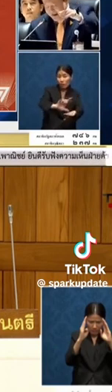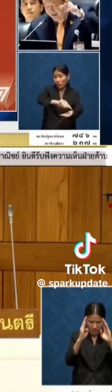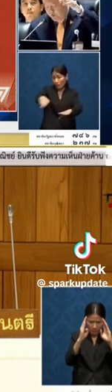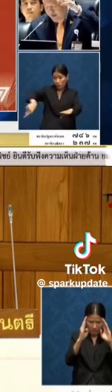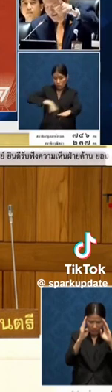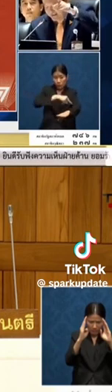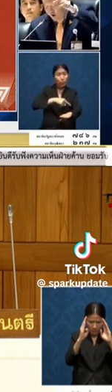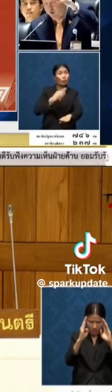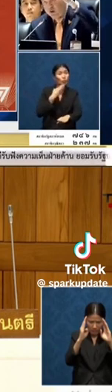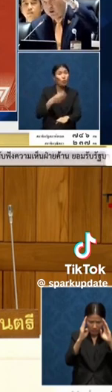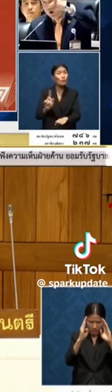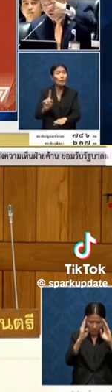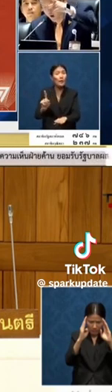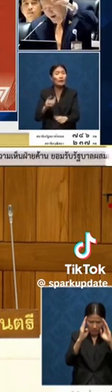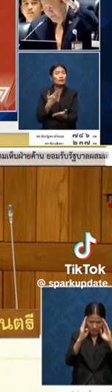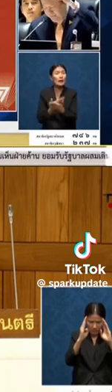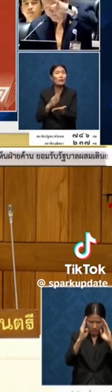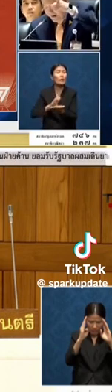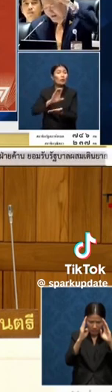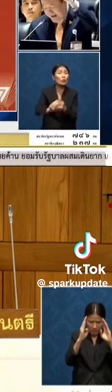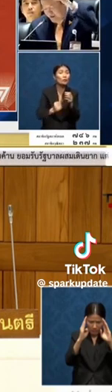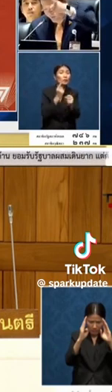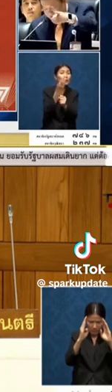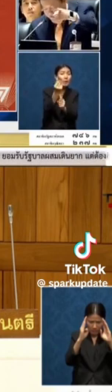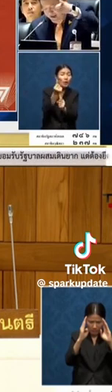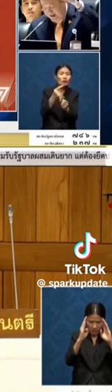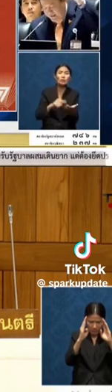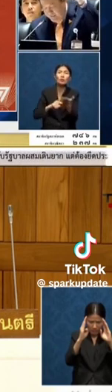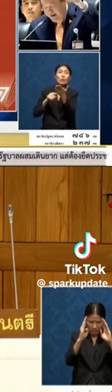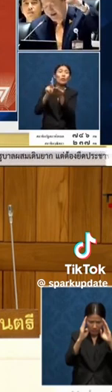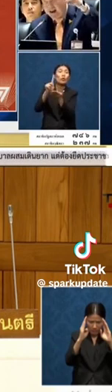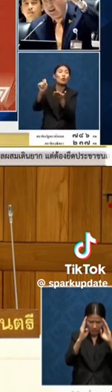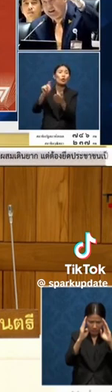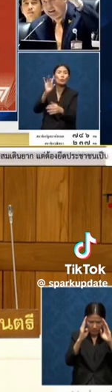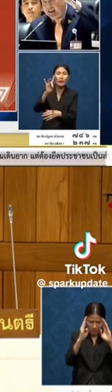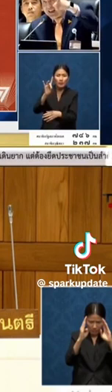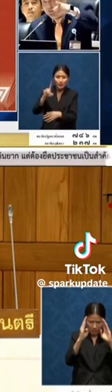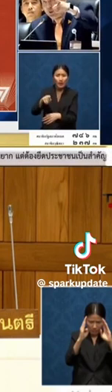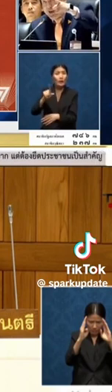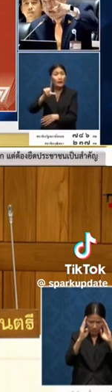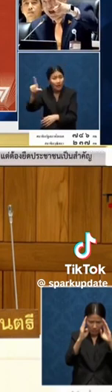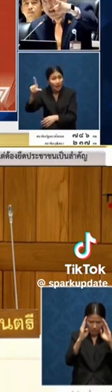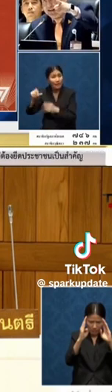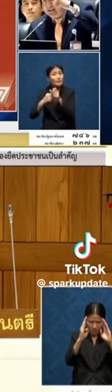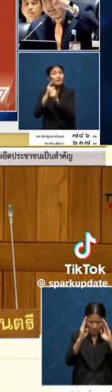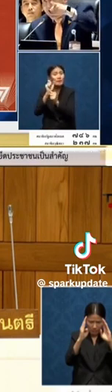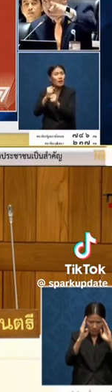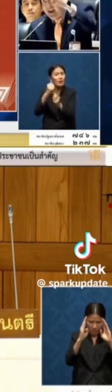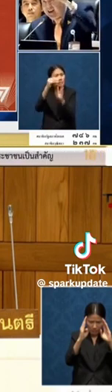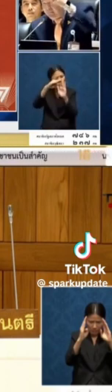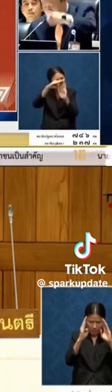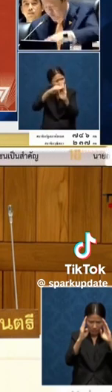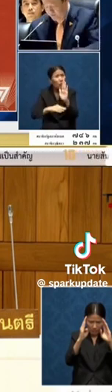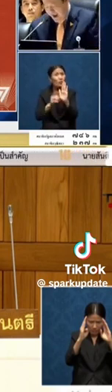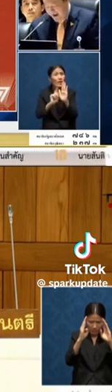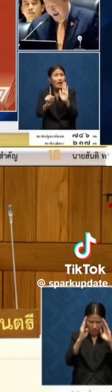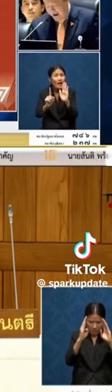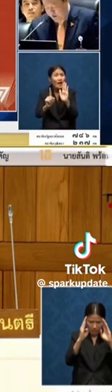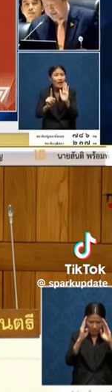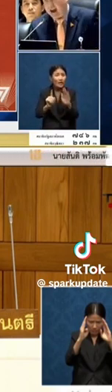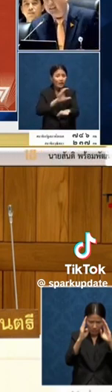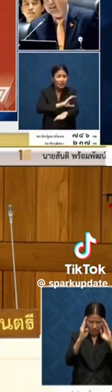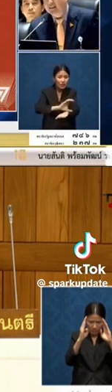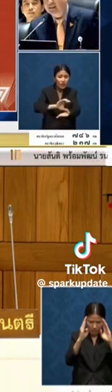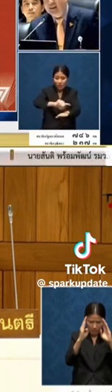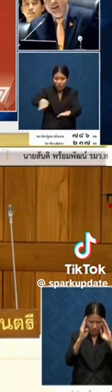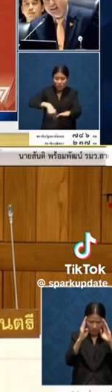ไหร่ตัวเลขที่ส่งกกต.ไป 8,000 ล้านต่อปีเนี่ยมีรายละเอียดการคำนวณอย่างไรสายไหนไม่ร่วมบ้างเอาให้